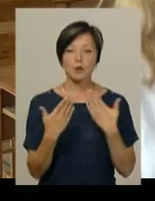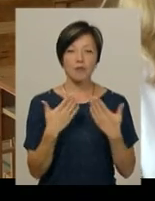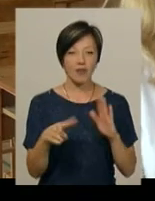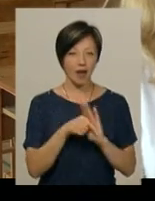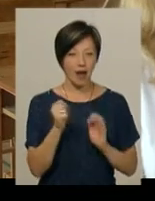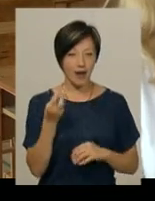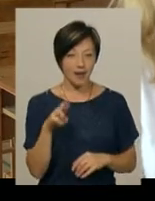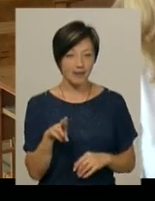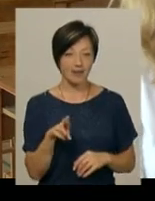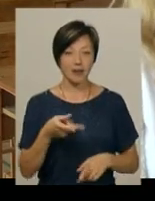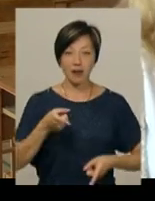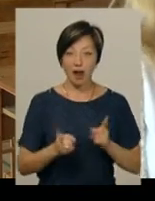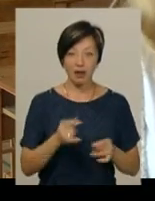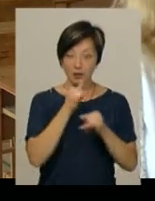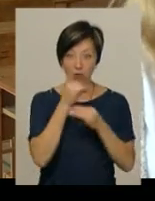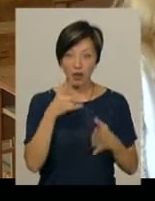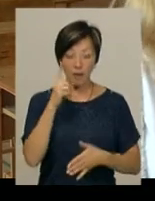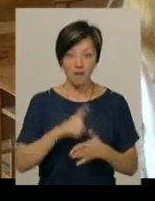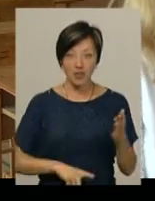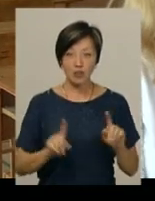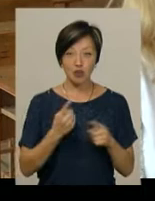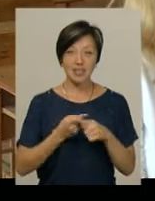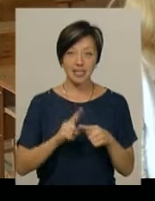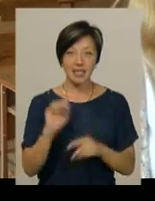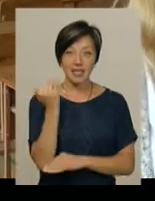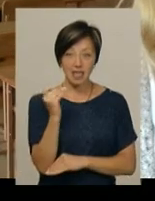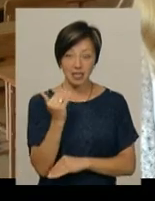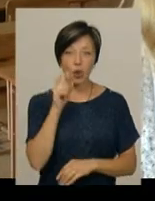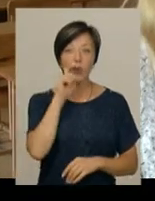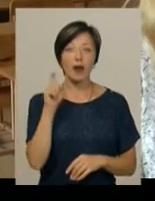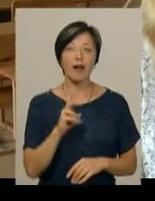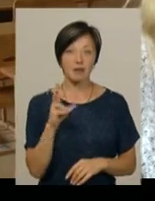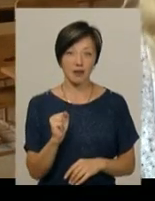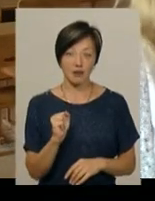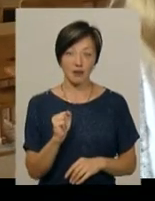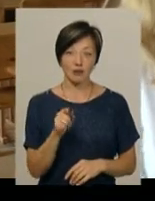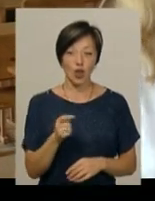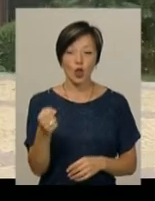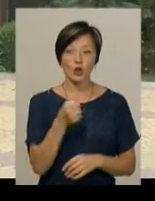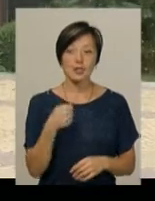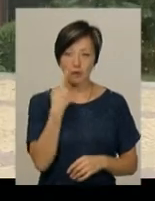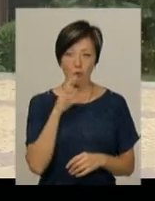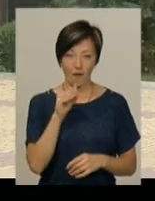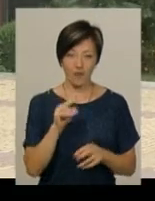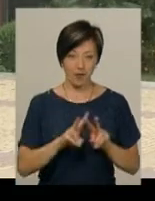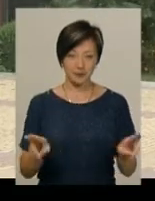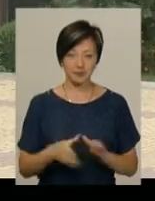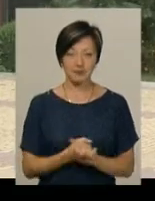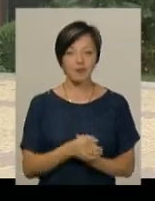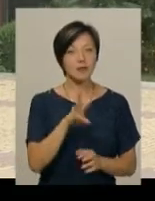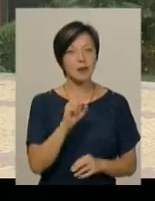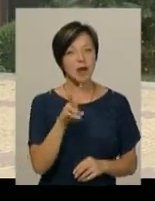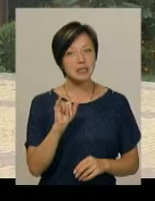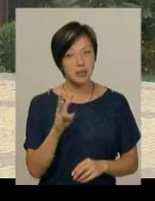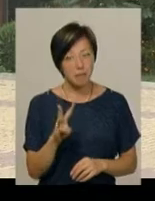Анією, вона реально не могла повірити, що це дитина українка, що вона носій мови. Максим Горячок отримав